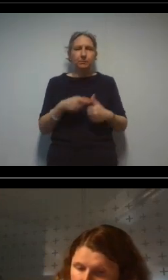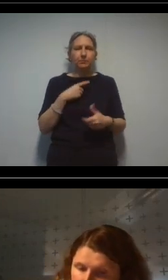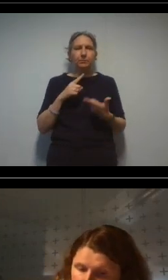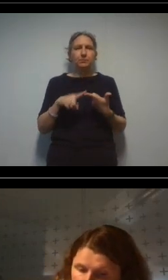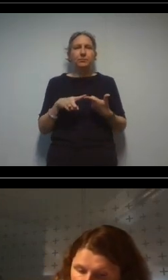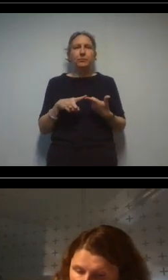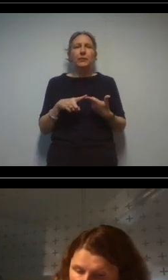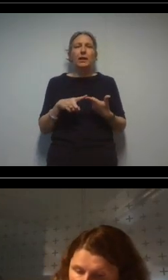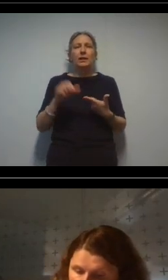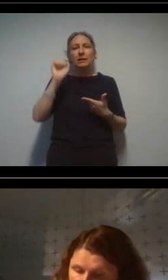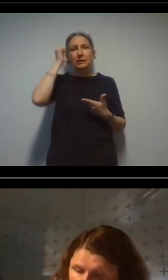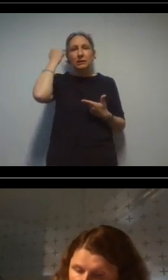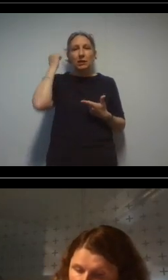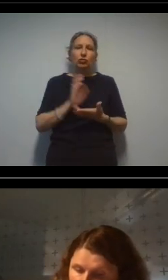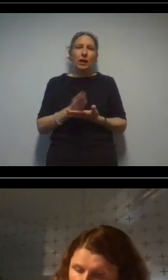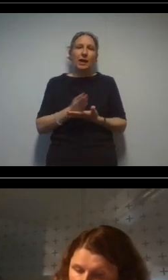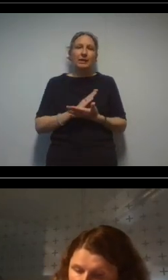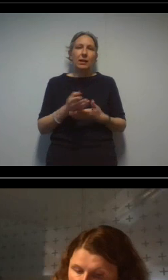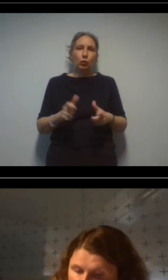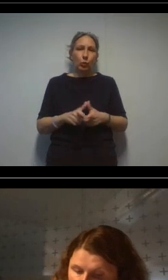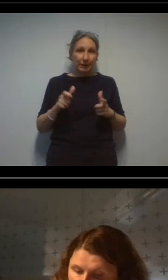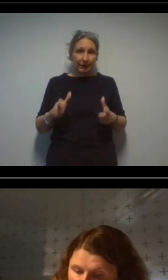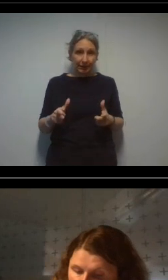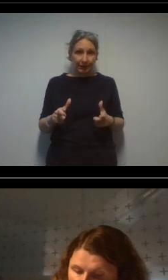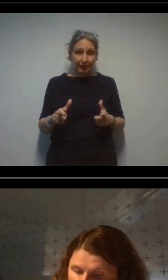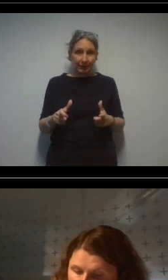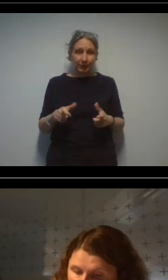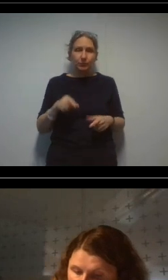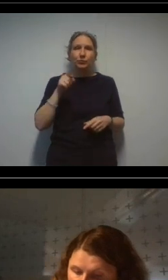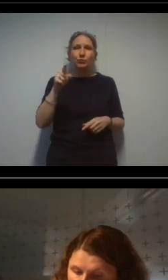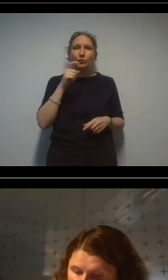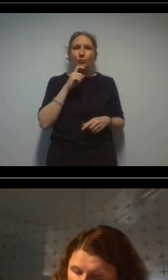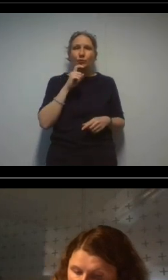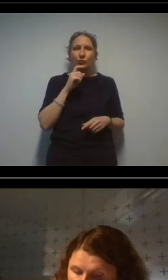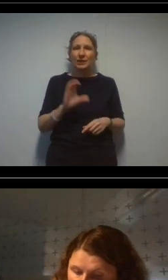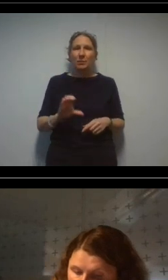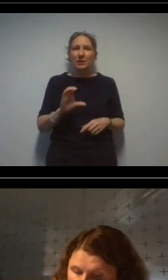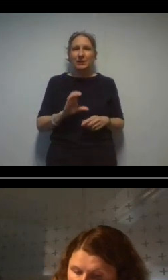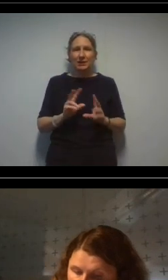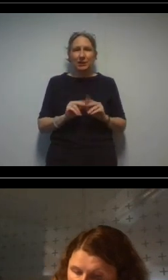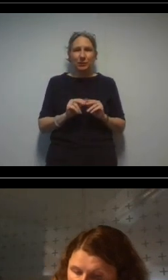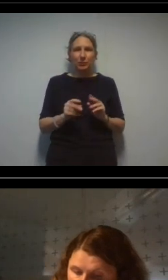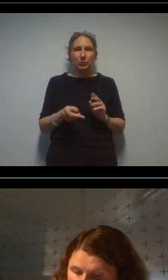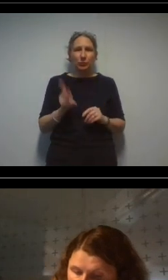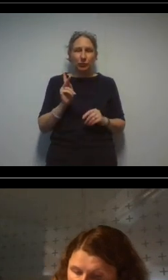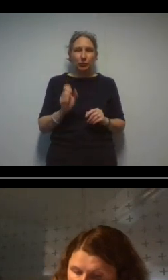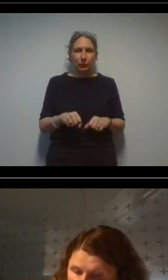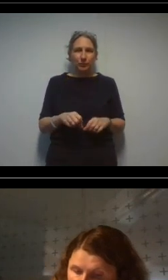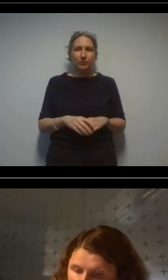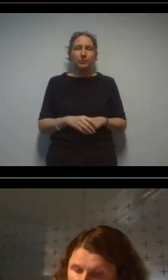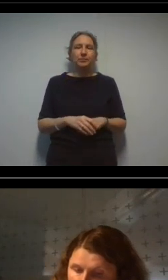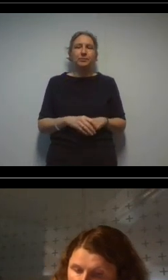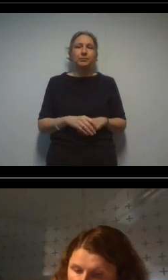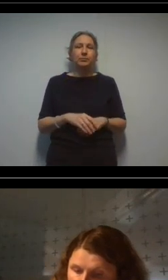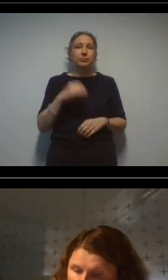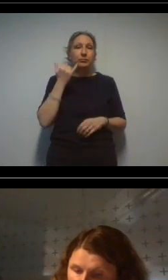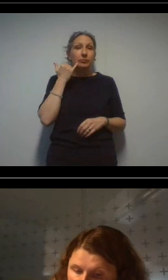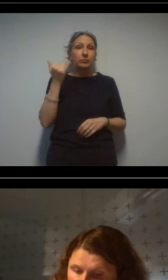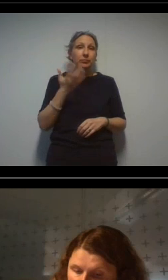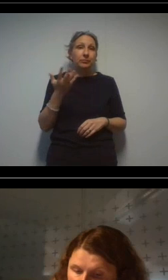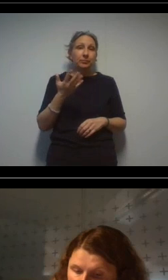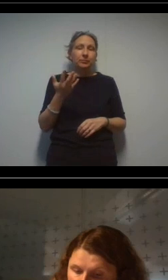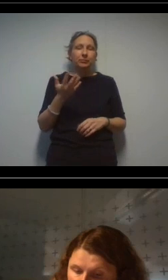stages inter-entreprises et je laisserai Camille vous en parler un petit peu. Dans l'idée, c'est à la base, on l'a mis en place parce